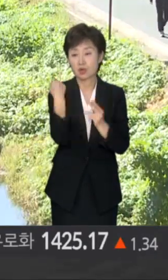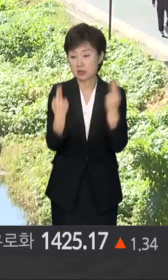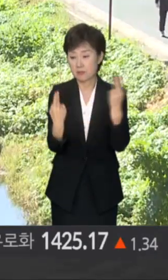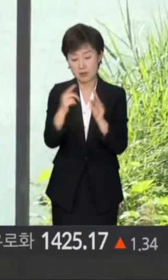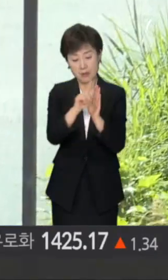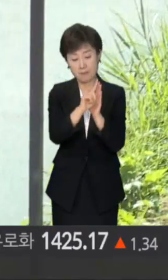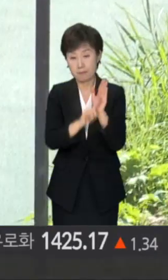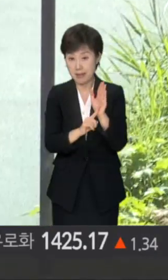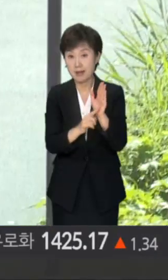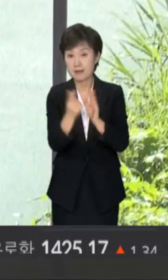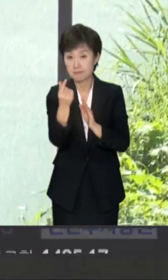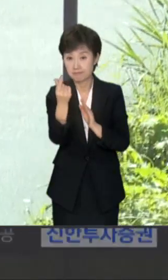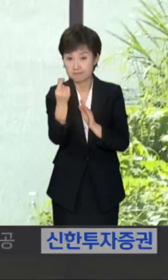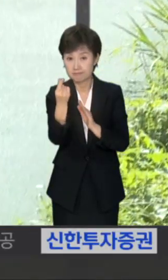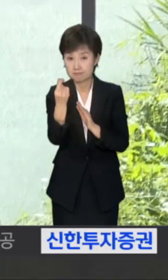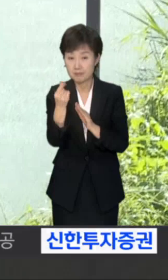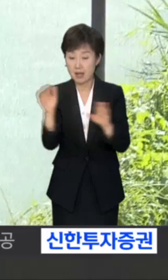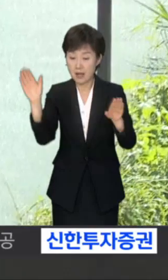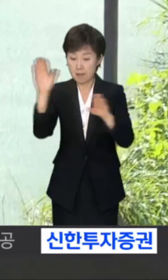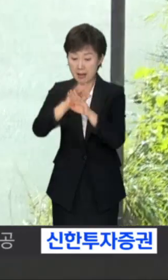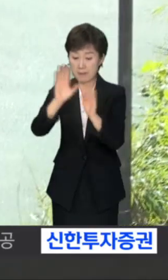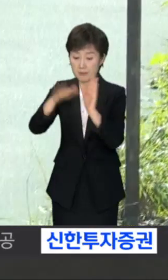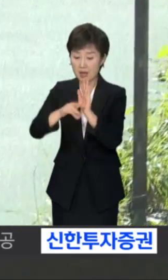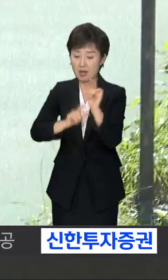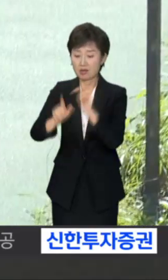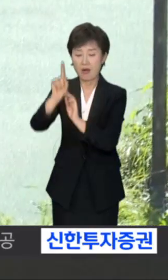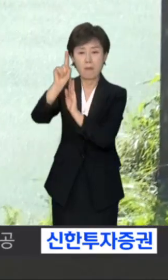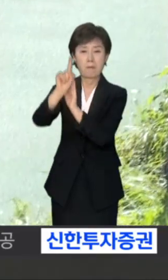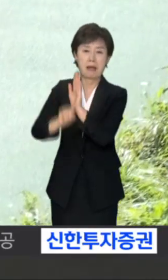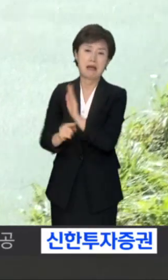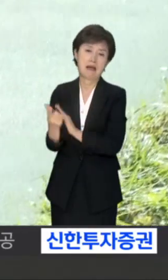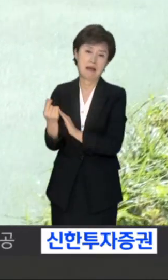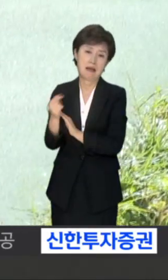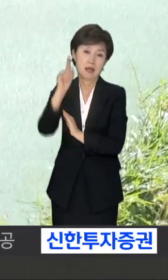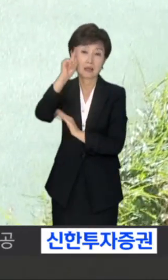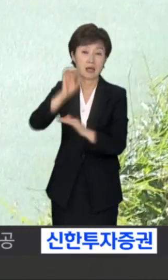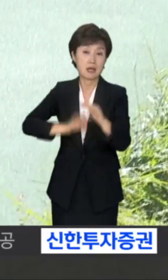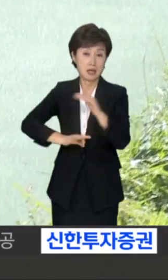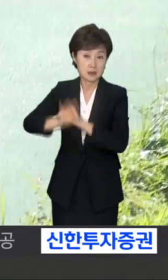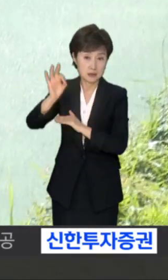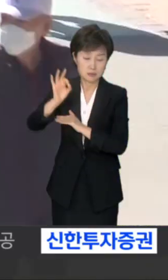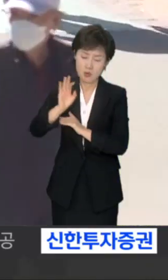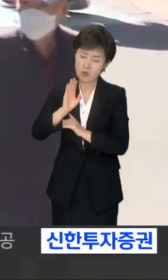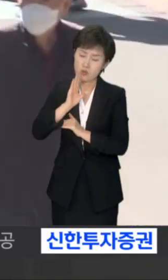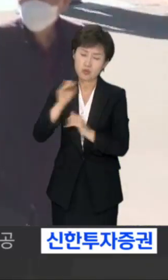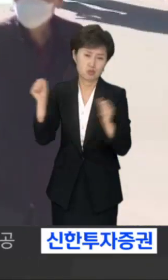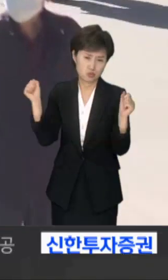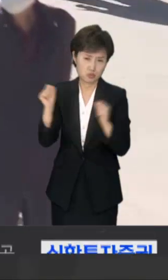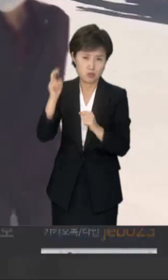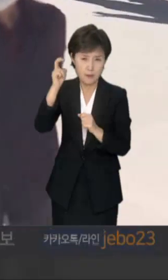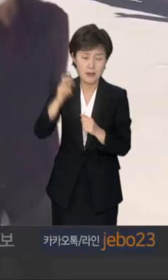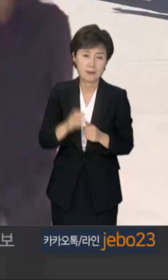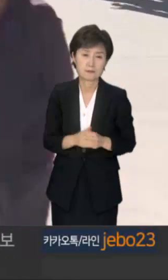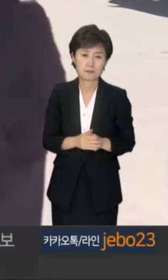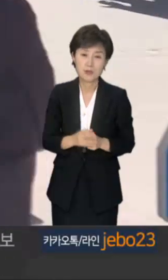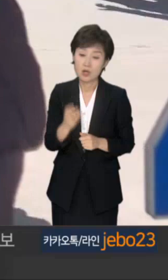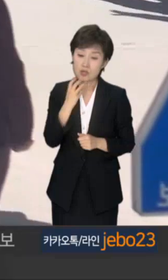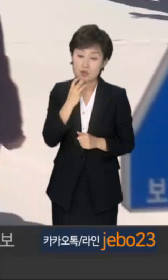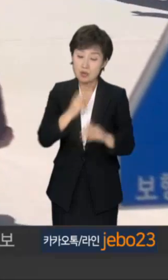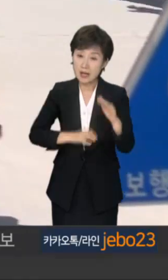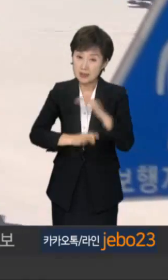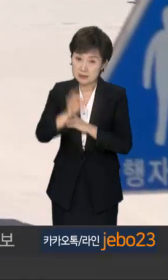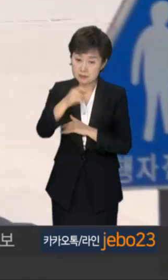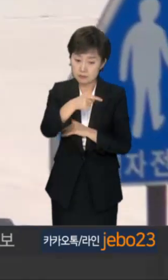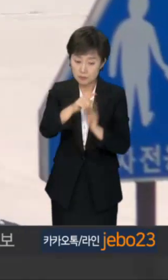어제보다 2도가량 낮겠고요. 밤사이 찬 공기가 더 강해지면서 내일 아침은 올가을 들어 가장 쌀쌀하겠습니다. 서울의 아침